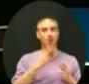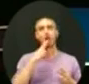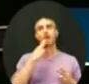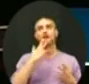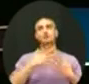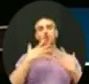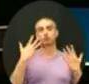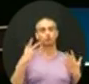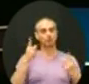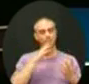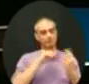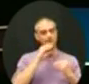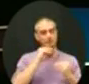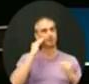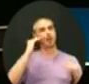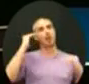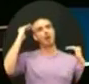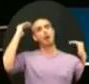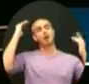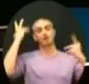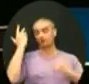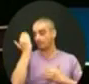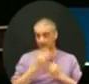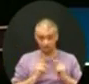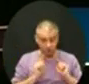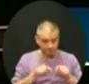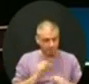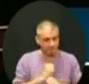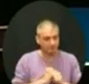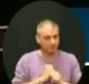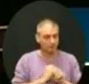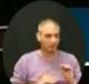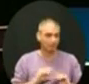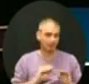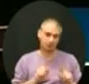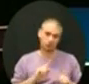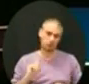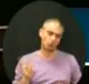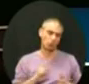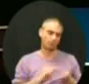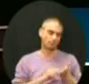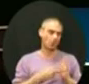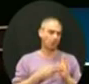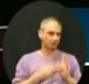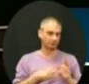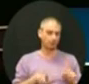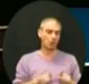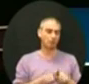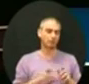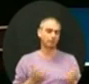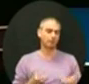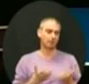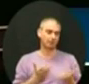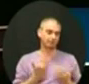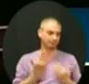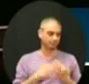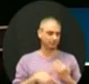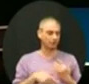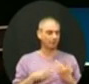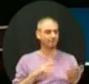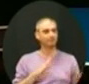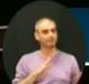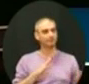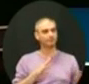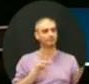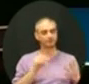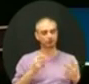גדולות שמדברים גבוהה גבוהה, אבל בסוף שמגיעים לפרקטיקה, כולם נהיים אותם פוליטיקאים, עם אותם כלים, בסוף שדה המערכה